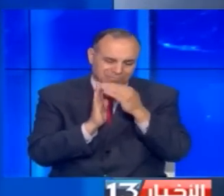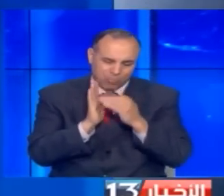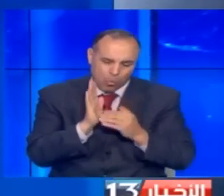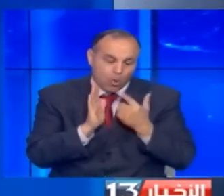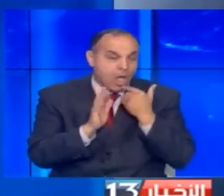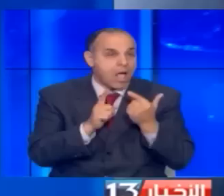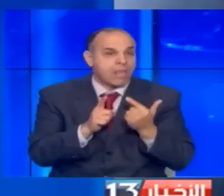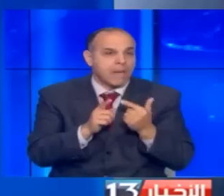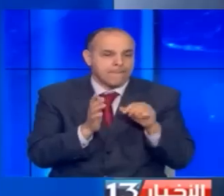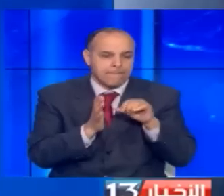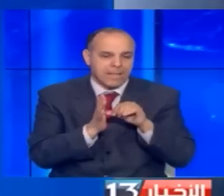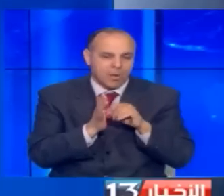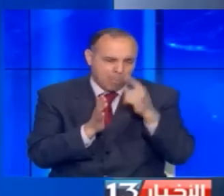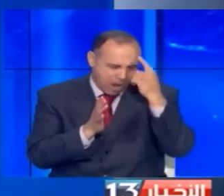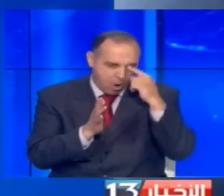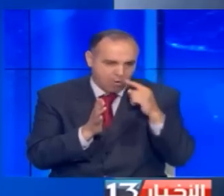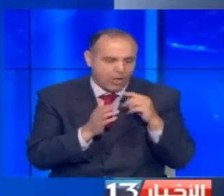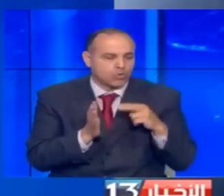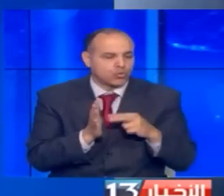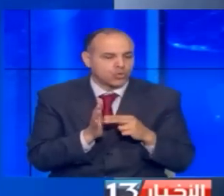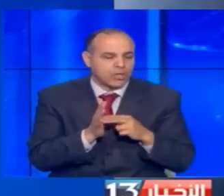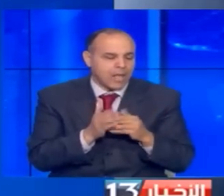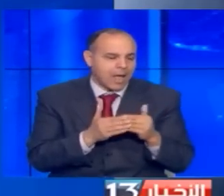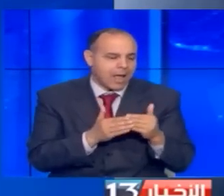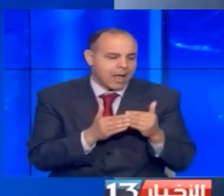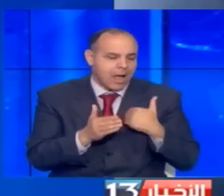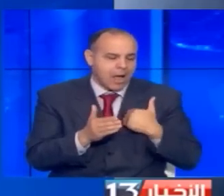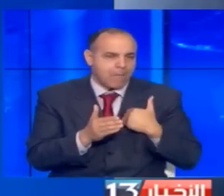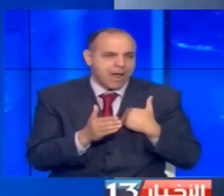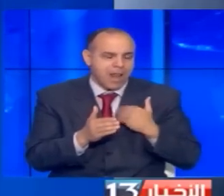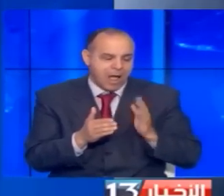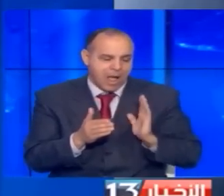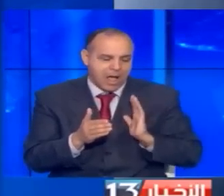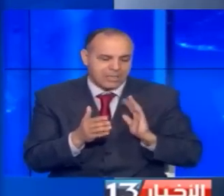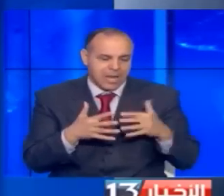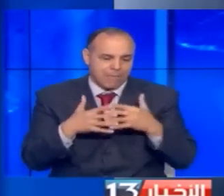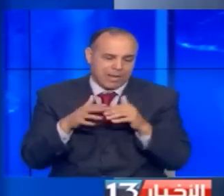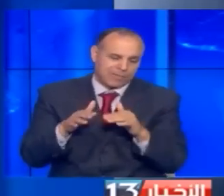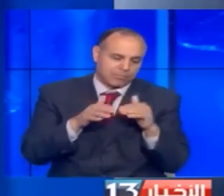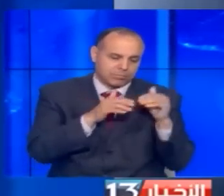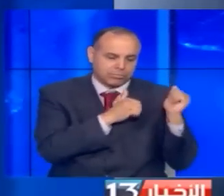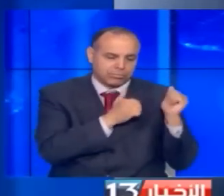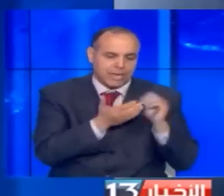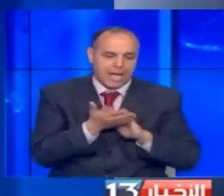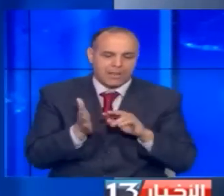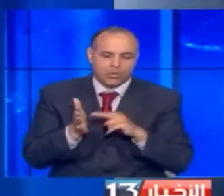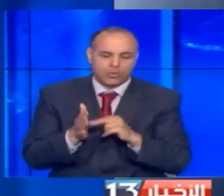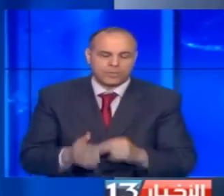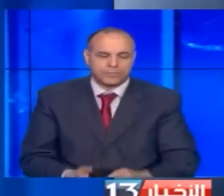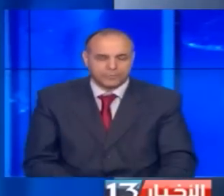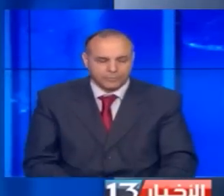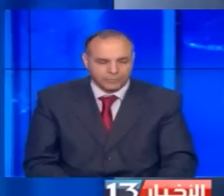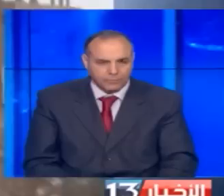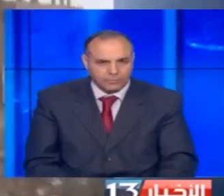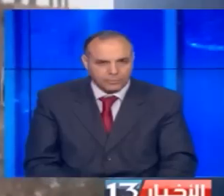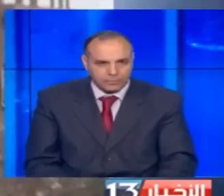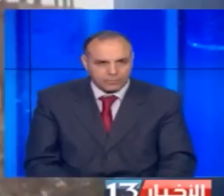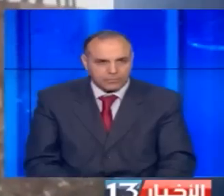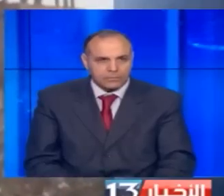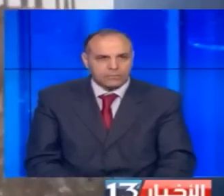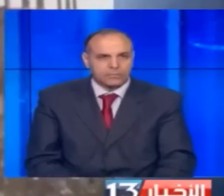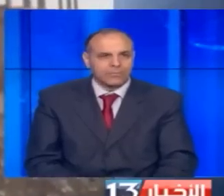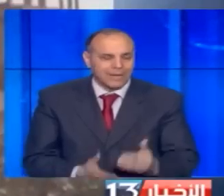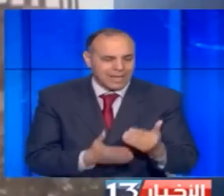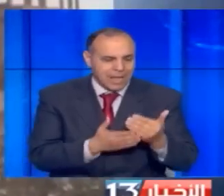الطريق لمدينة منبج السورية قبل انسحاب القوات الأمريكية من الأراضي السورية.